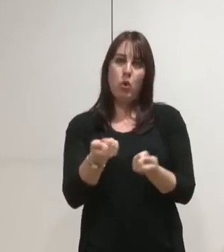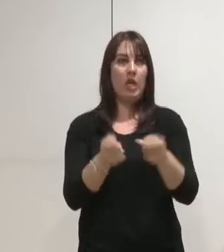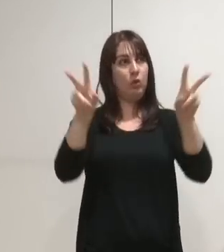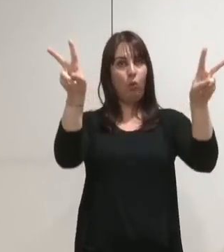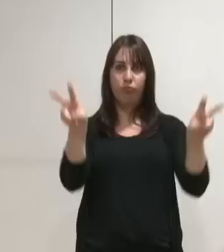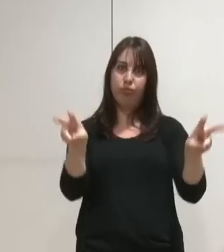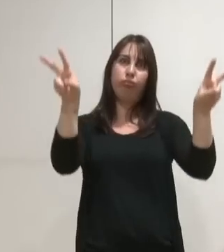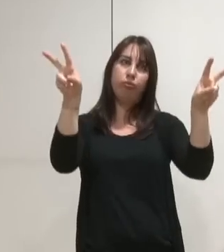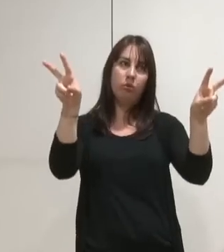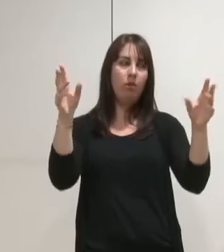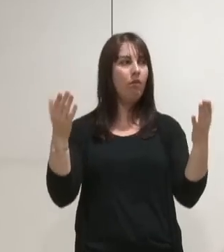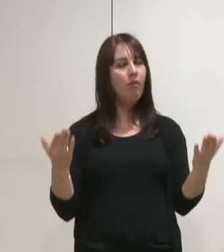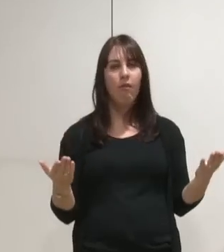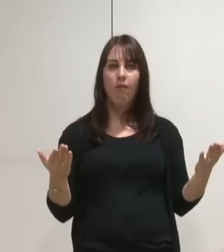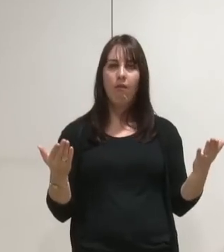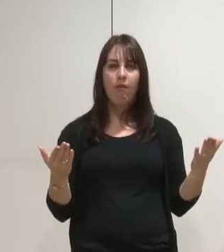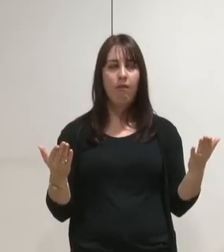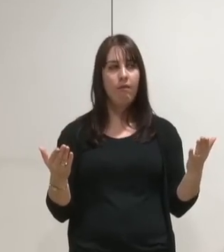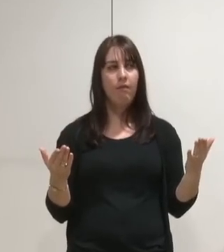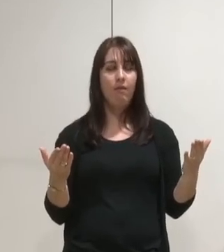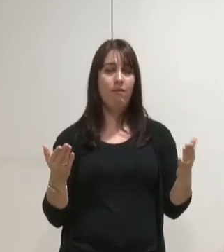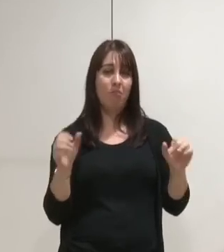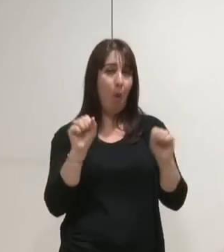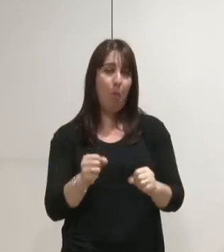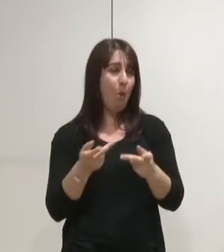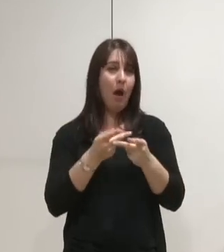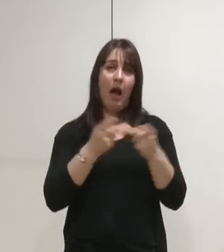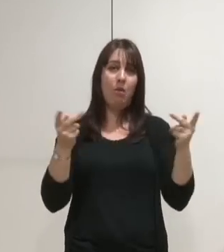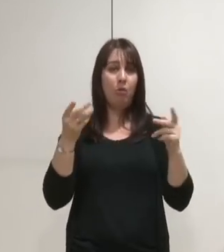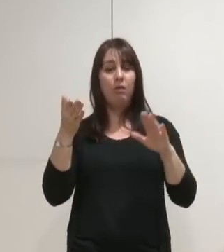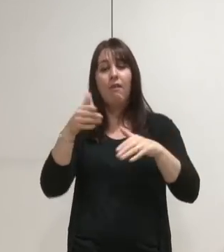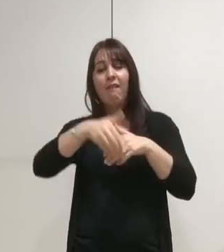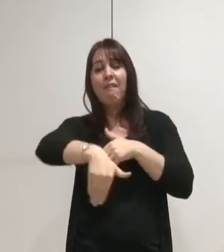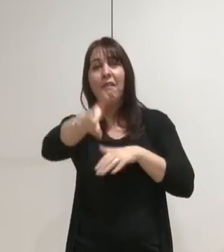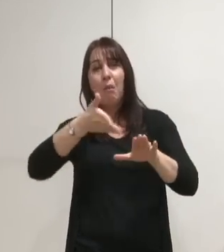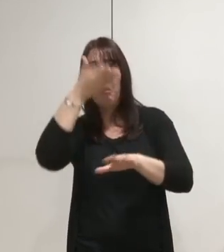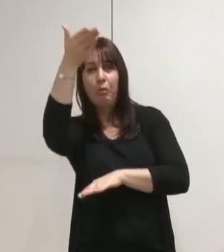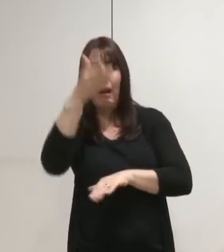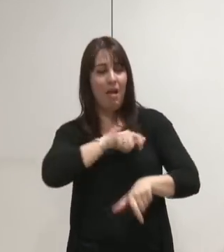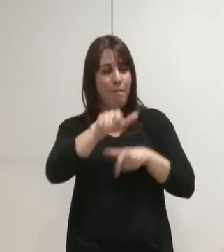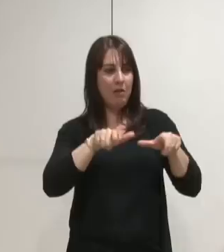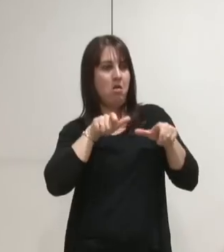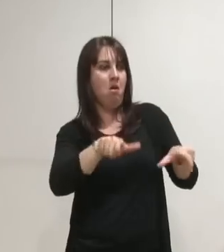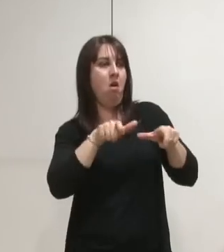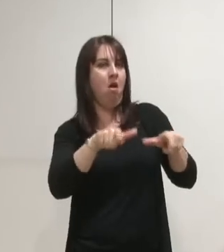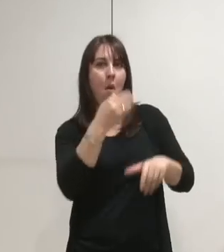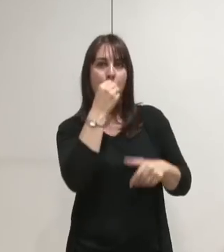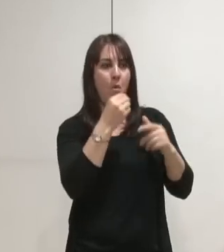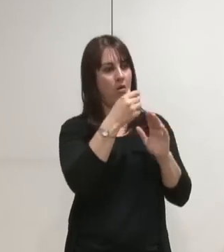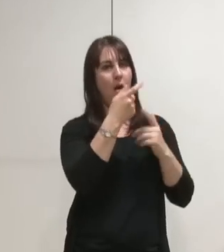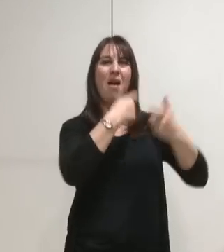gestion on peut dire qu'il y aura du monde effectivement demain pour contrôler la bonne exécution de